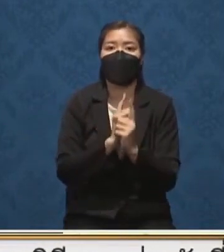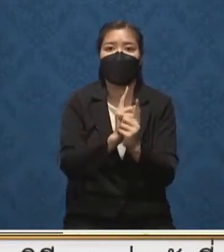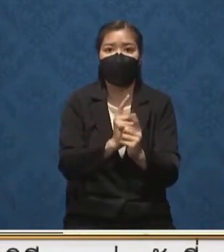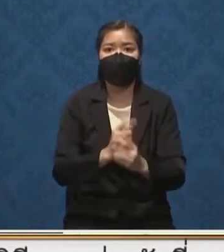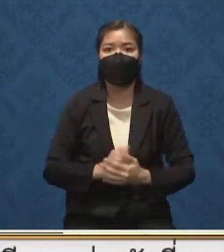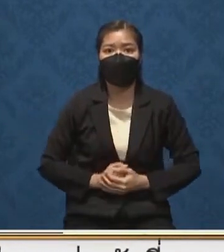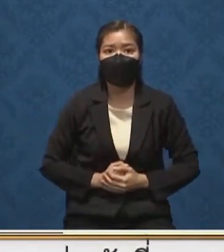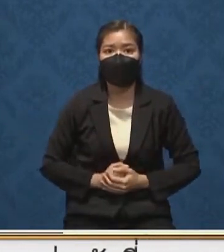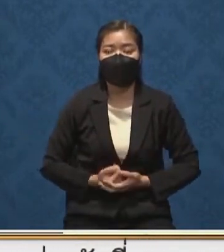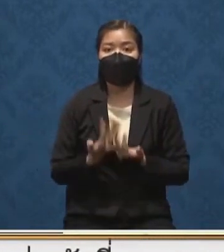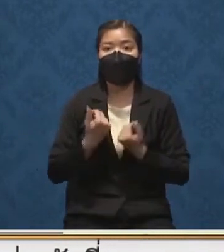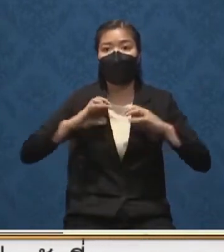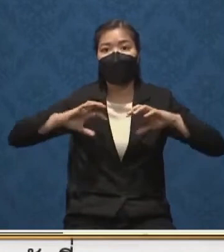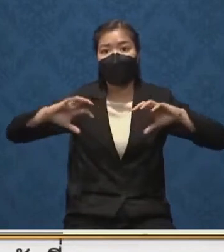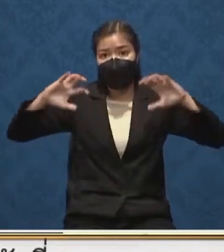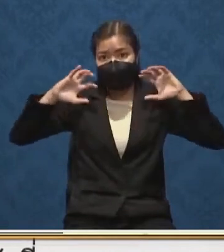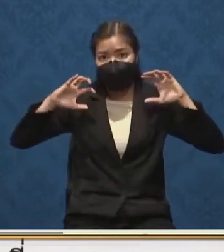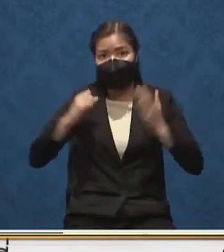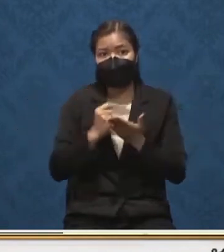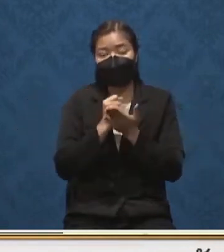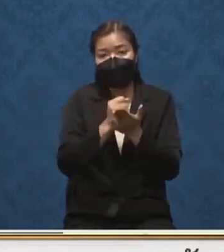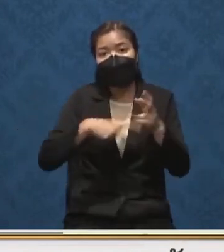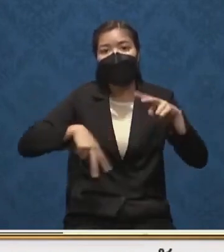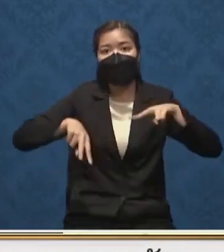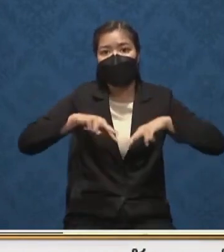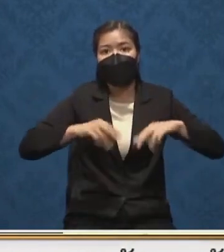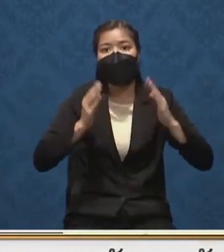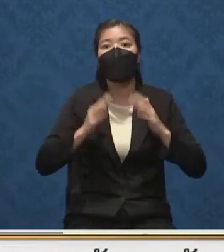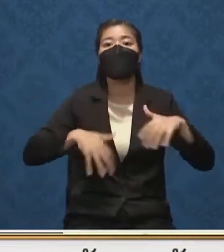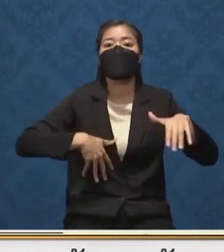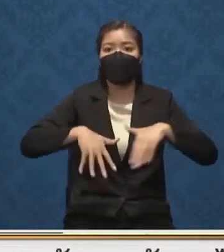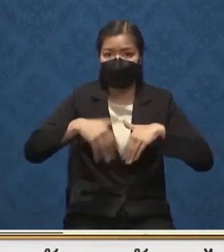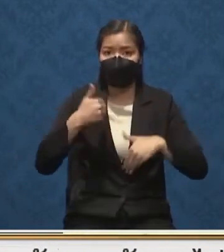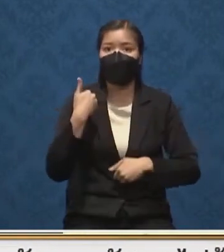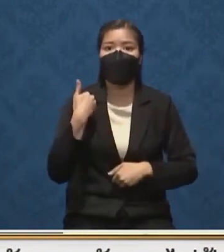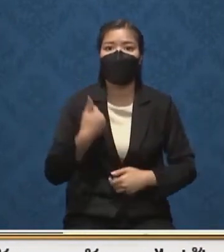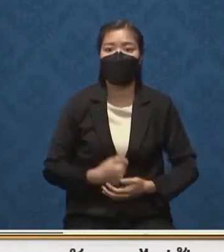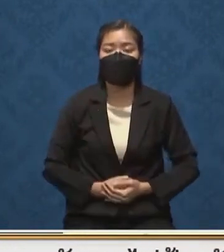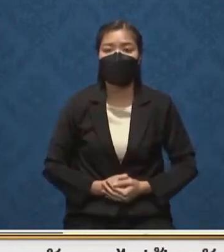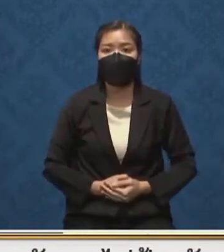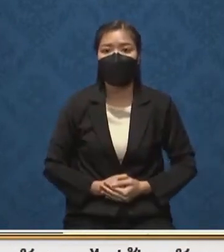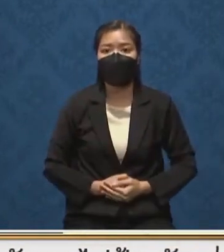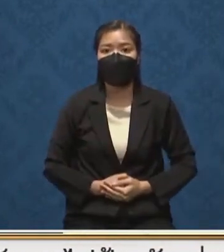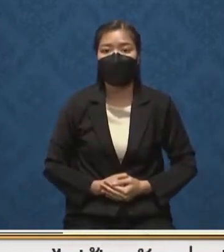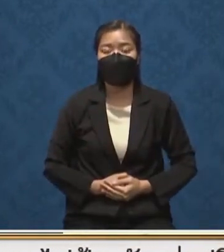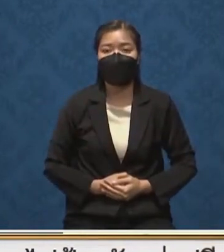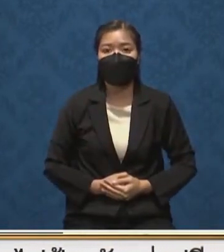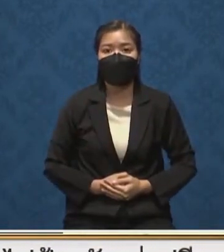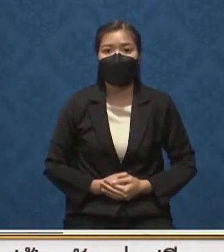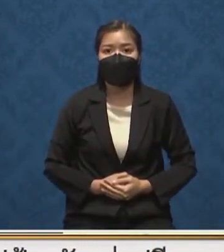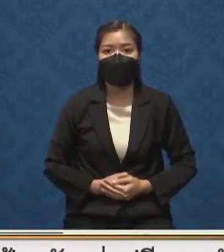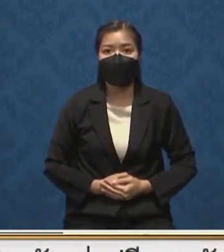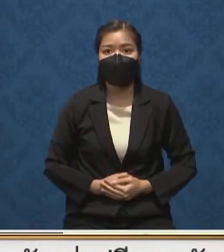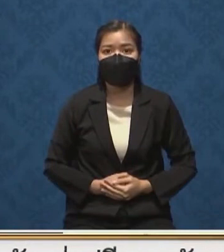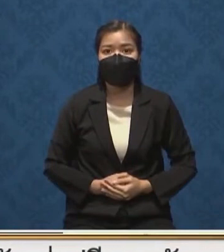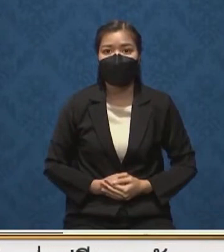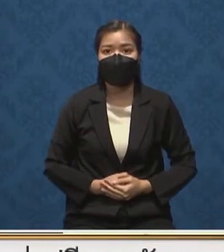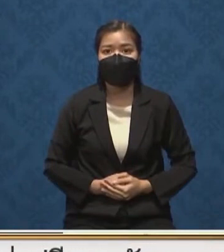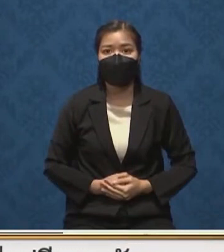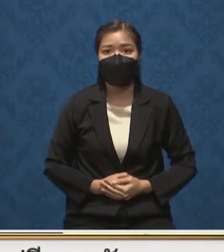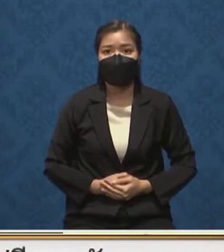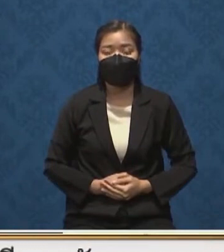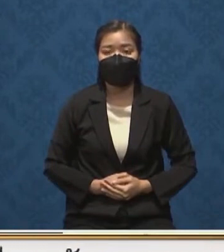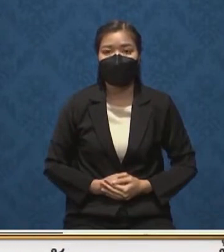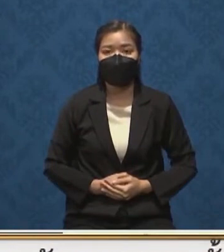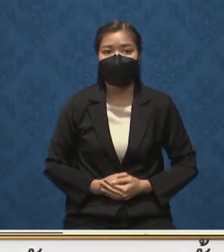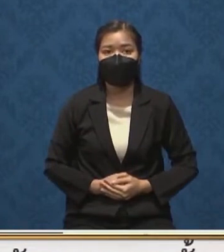ให้ความสำคัญกับกลุ่มชนกลุ่มนี้ด้วยนะครับทีนี้ลงไปเฉพาะประเด็นนี้ผมก็จะได้ไปเรียนท่านนายก